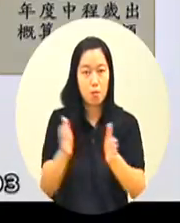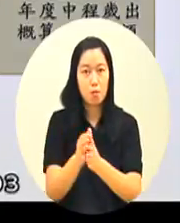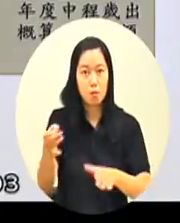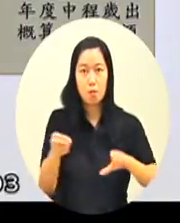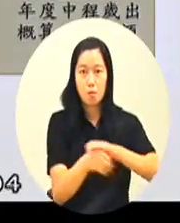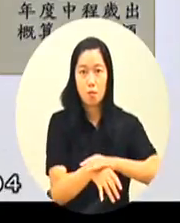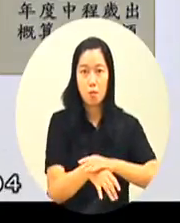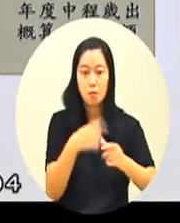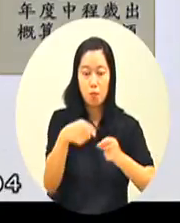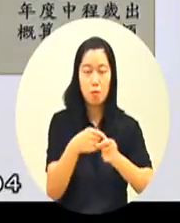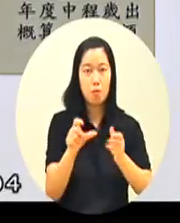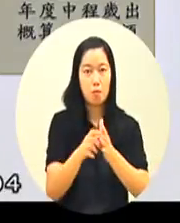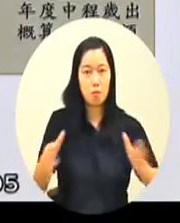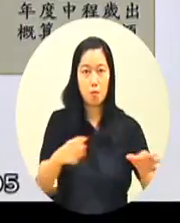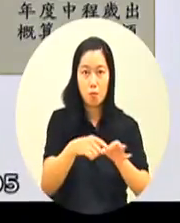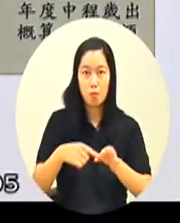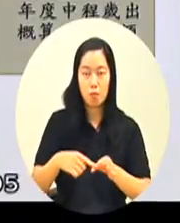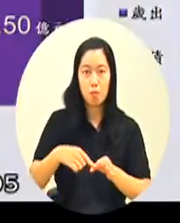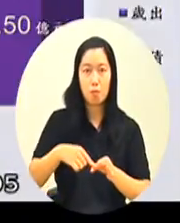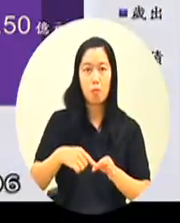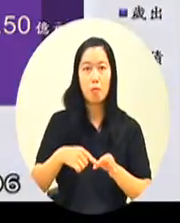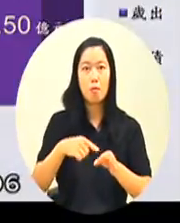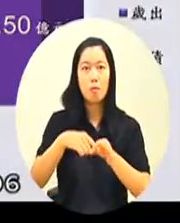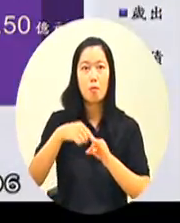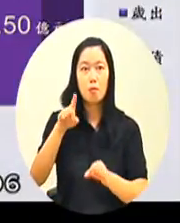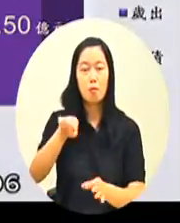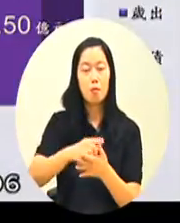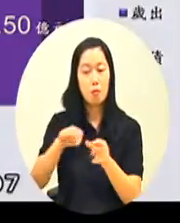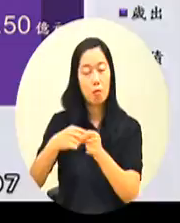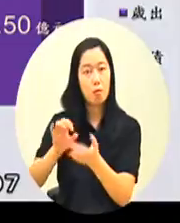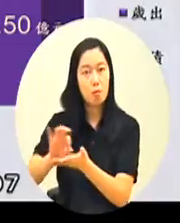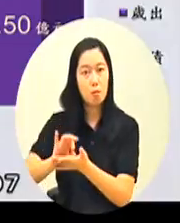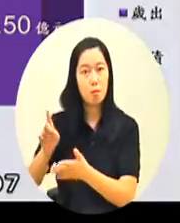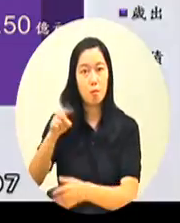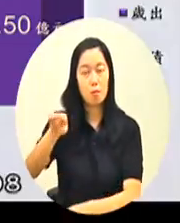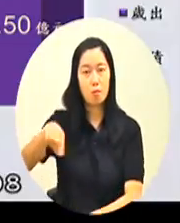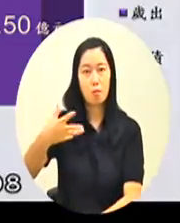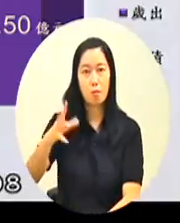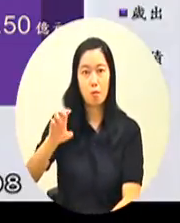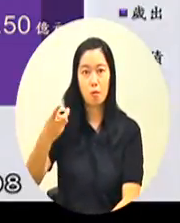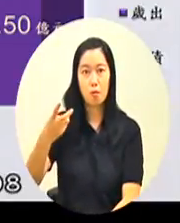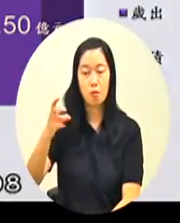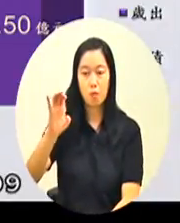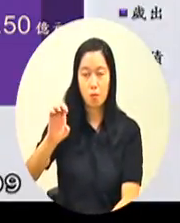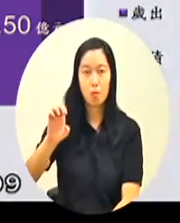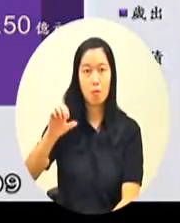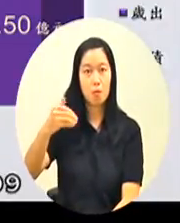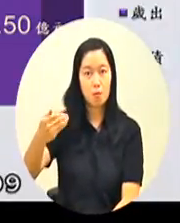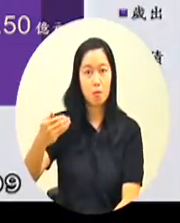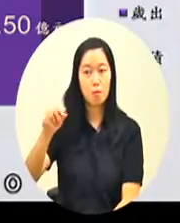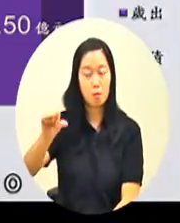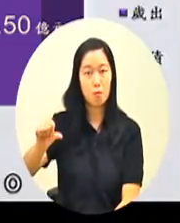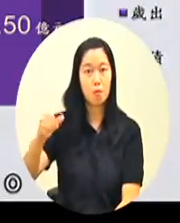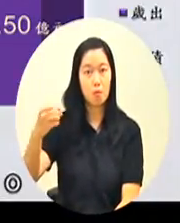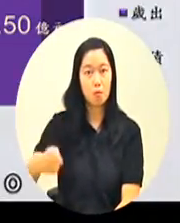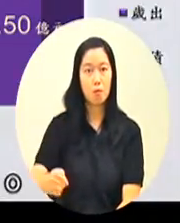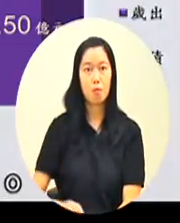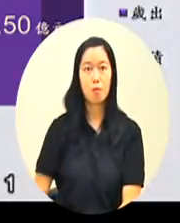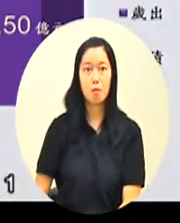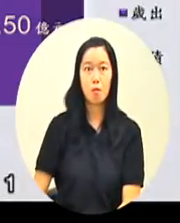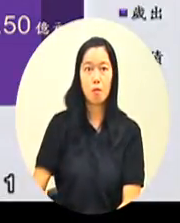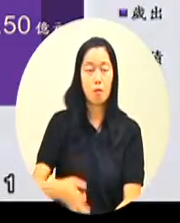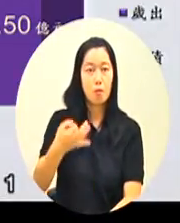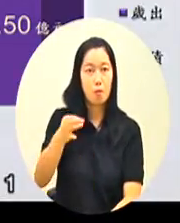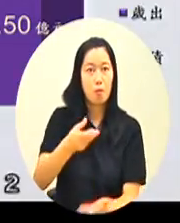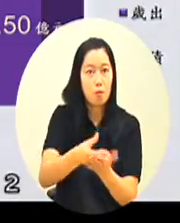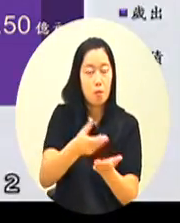入是1216.41亿税出编了1289.5亿，债务还本是